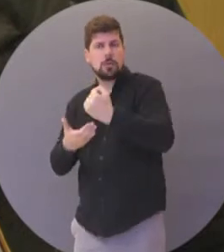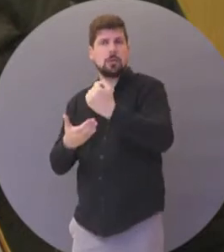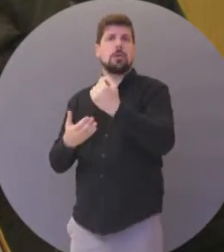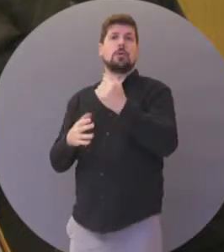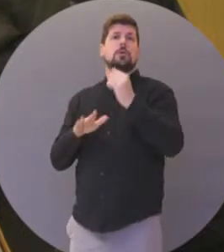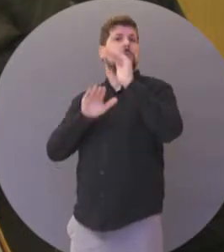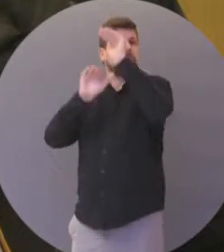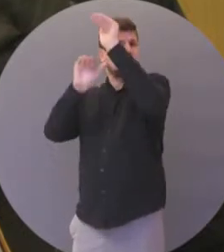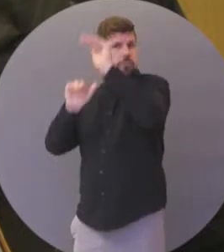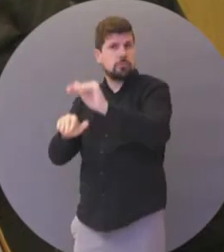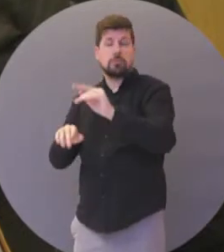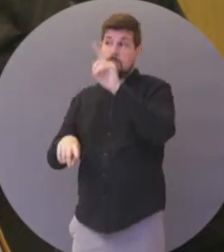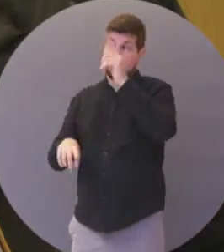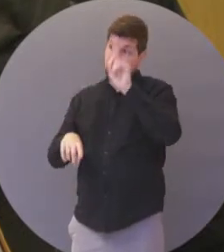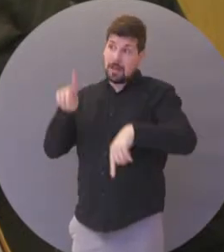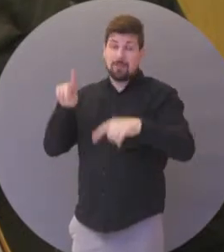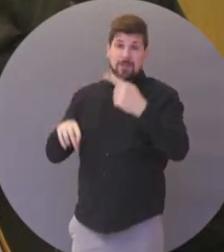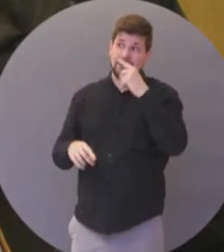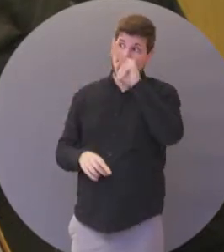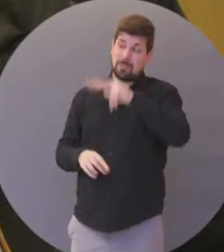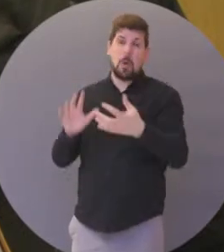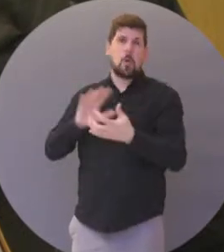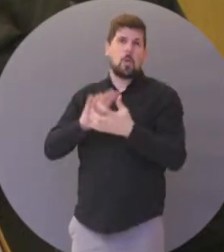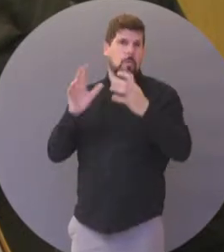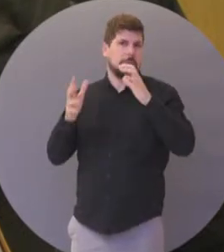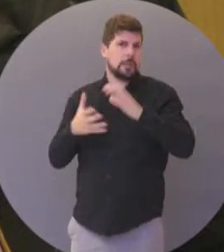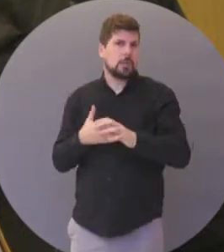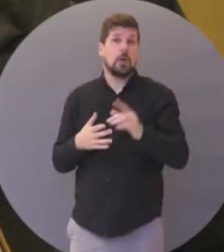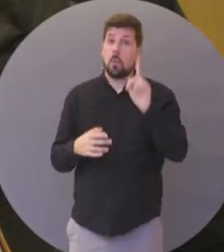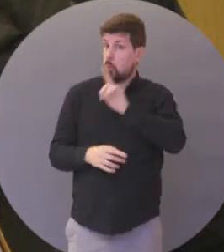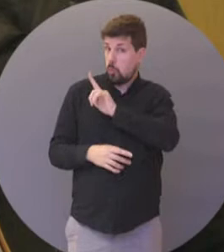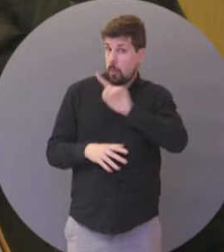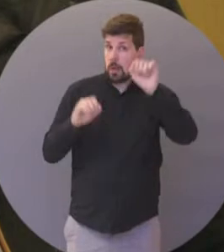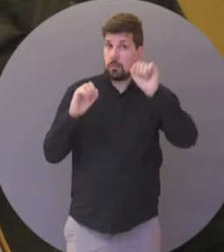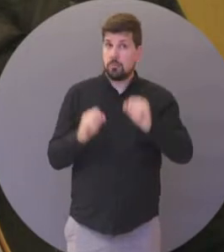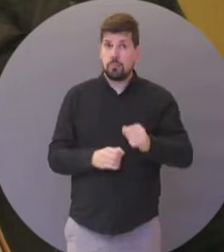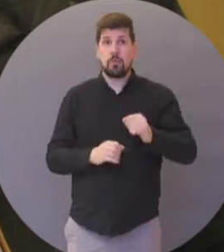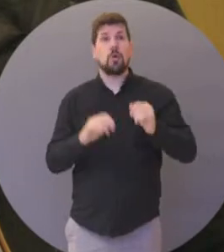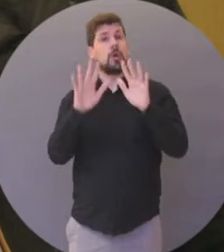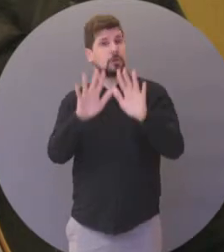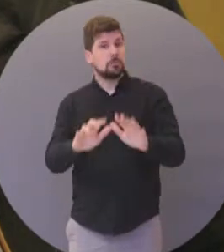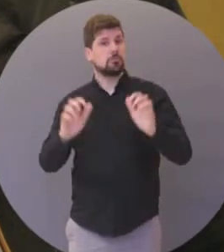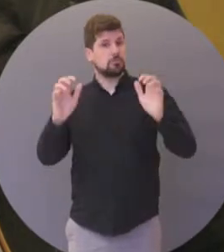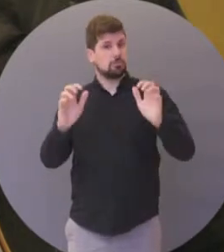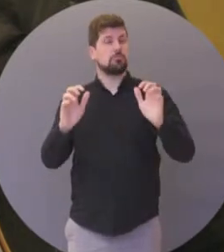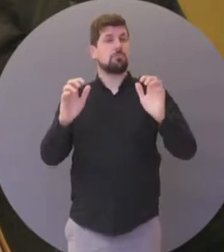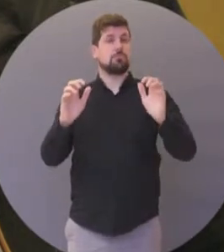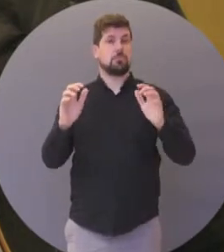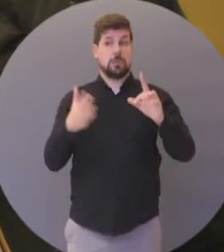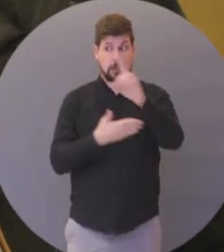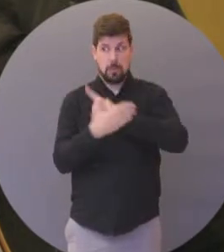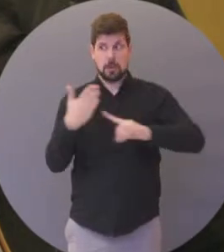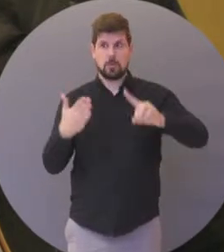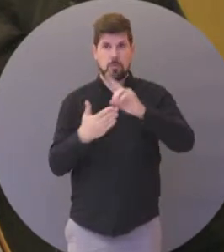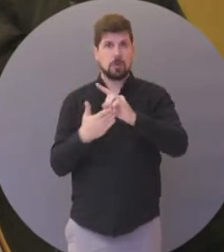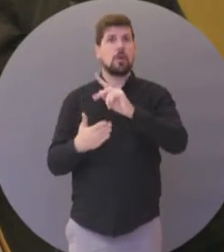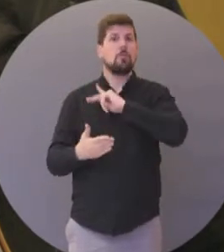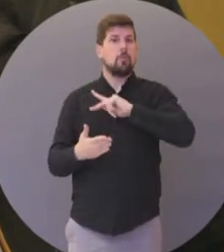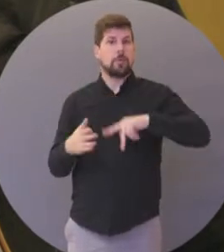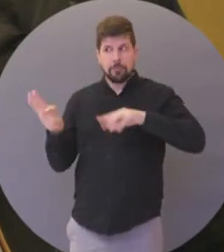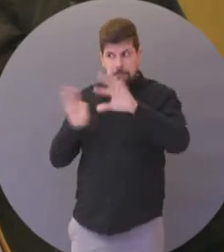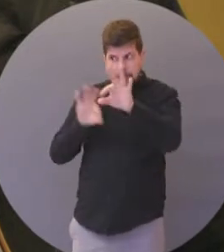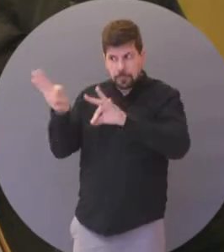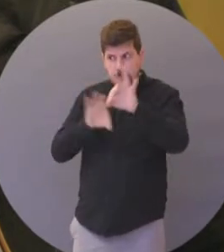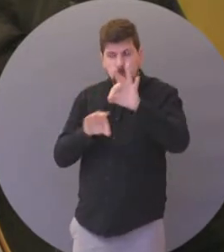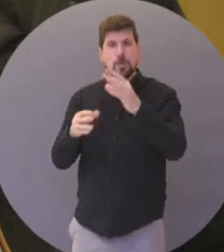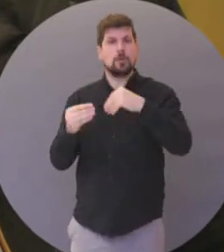parfois compliqué nous pourrions par exemple mettre en place une conférence départementale avec les bailleurs avec l'ensemble des